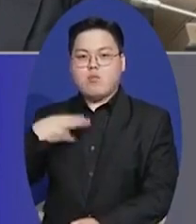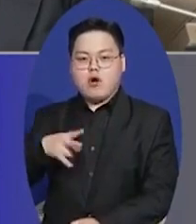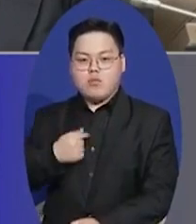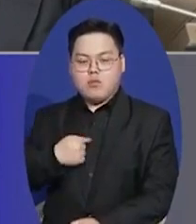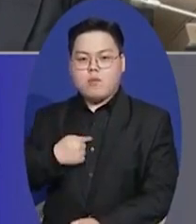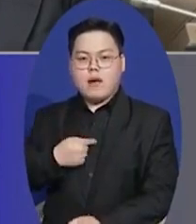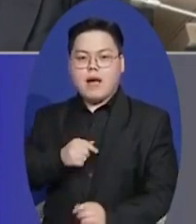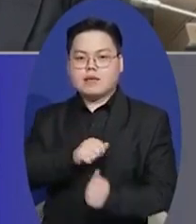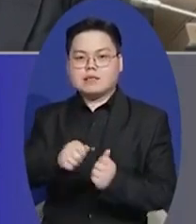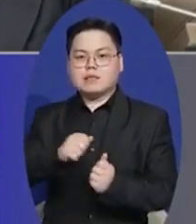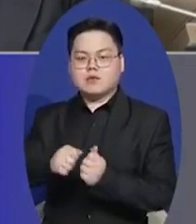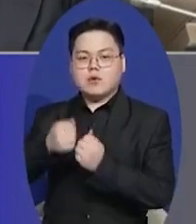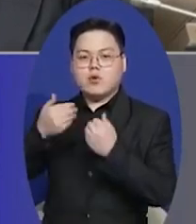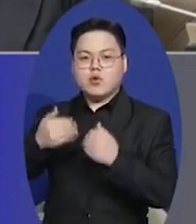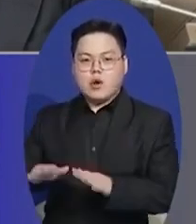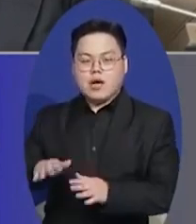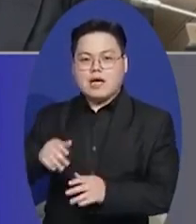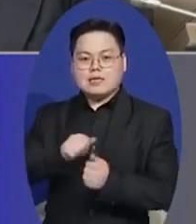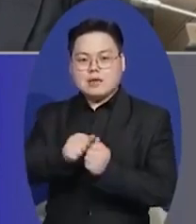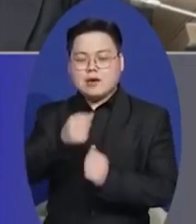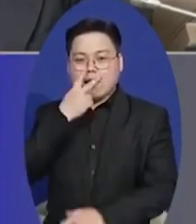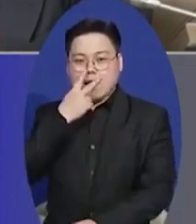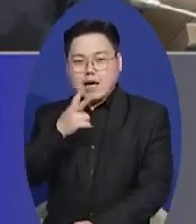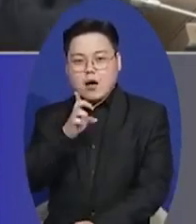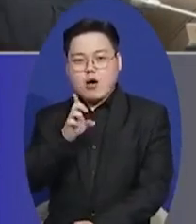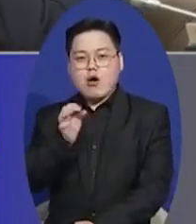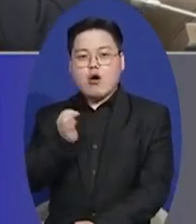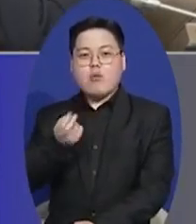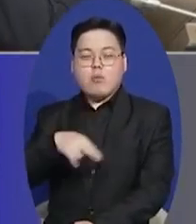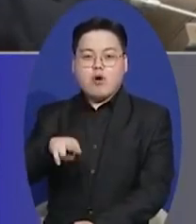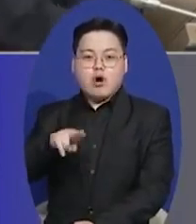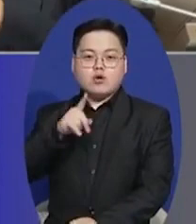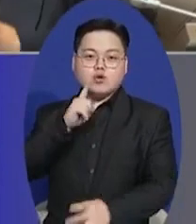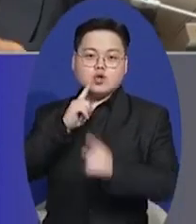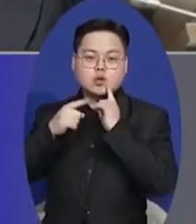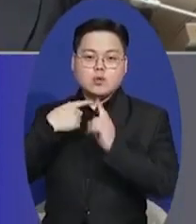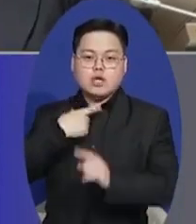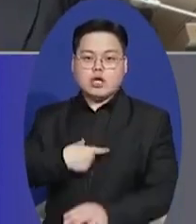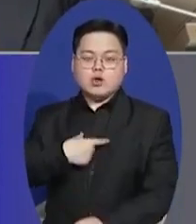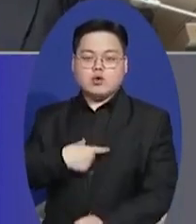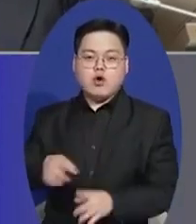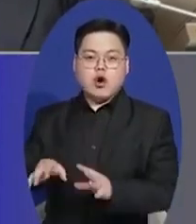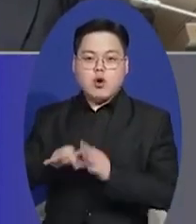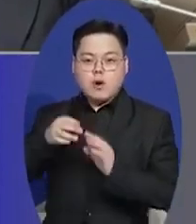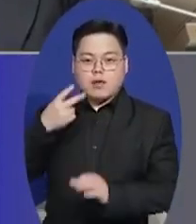зарцуулцсан. Зарцуултыг харахаар одоо бондын зөвлөлийн гишүүдийн тойрог руу нэлээ явцсан.